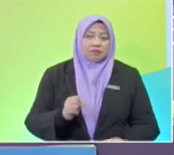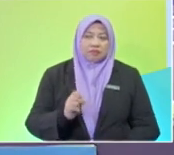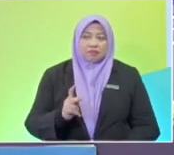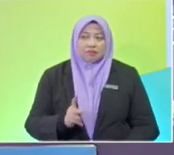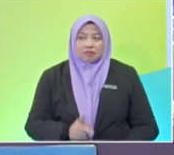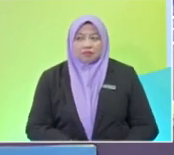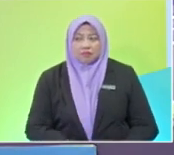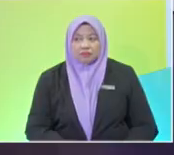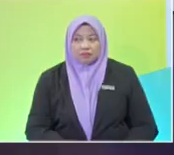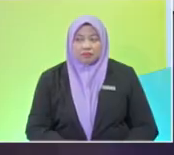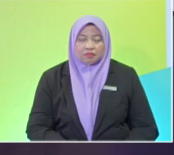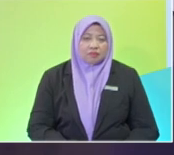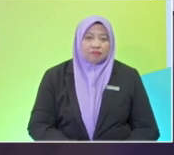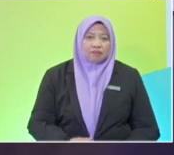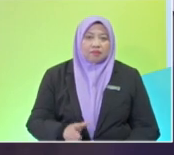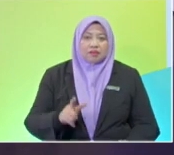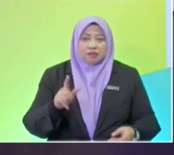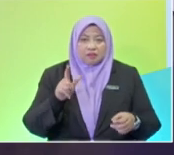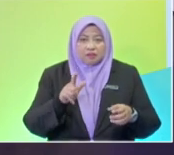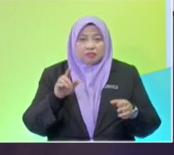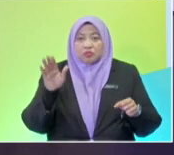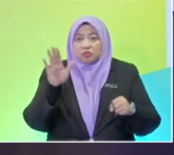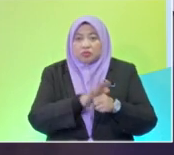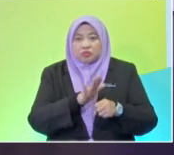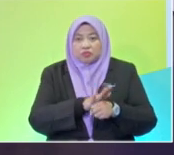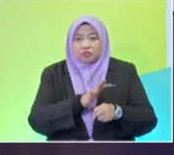jadi menutupi reben atau tadi